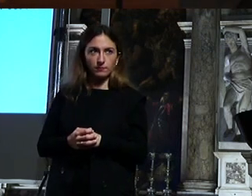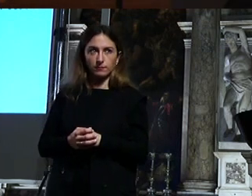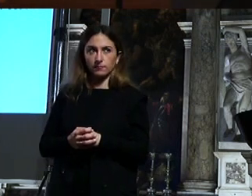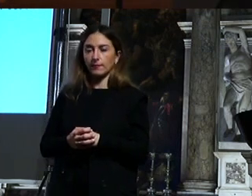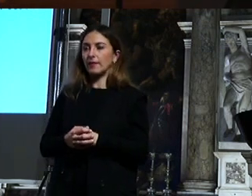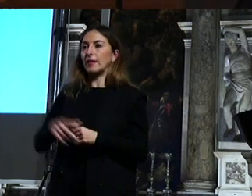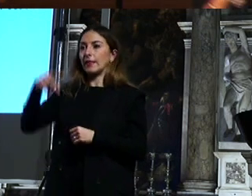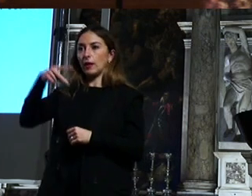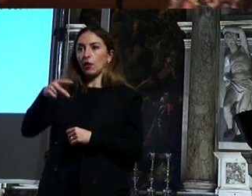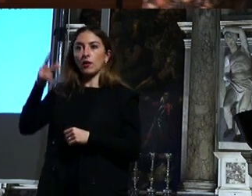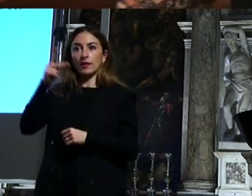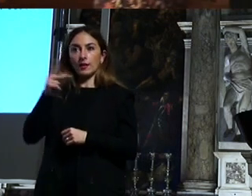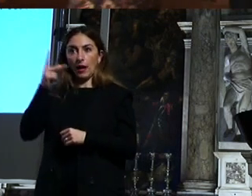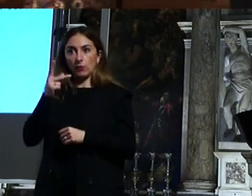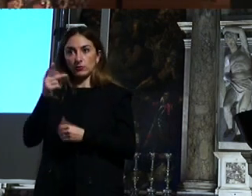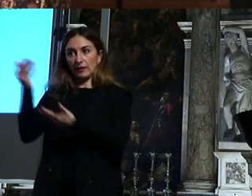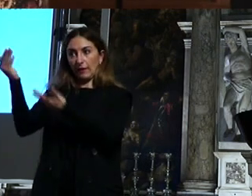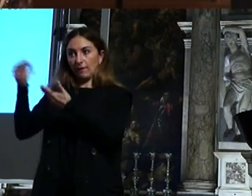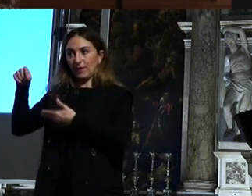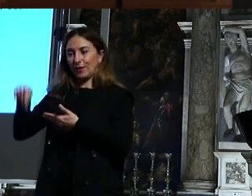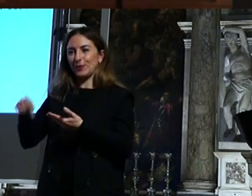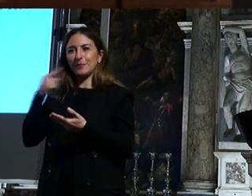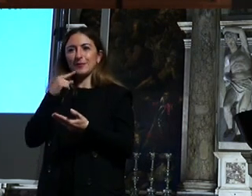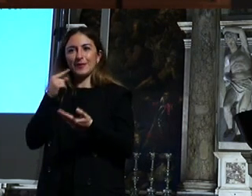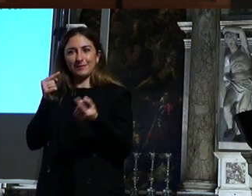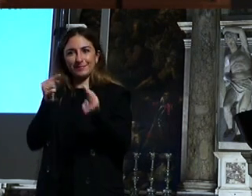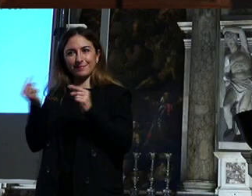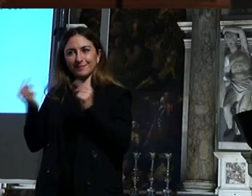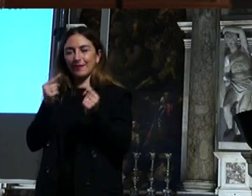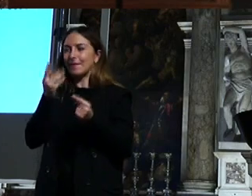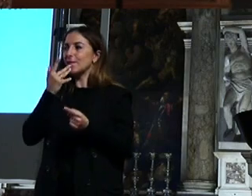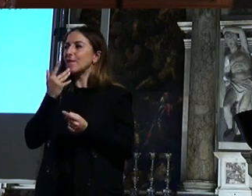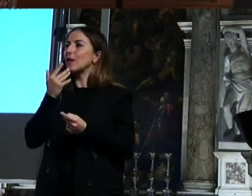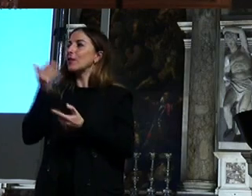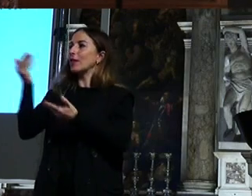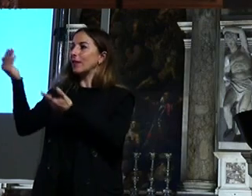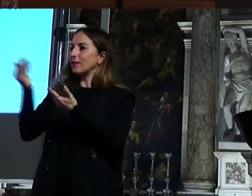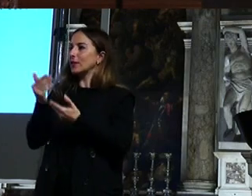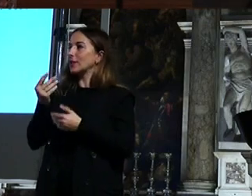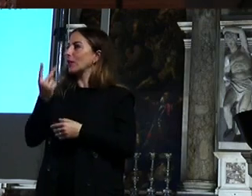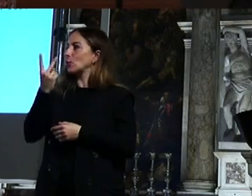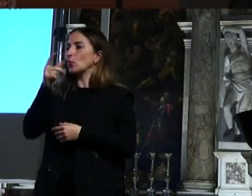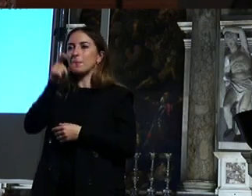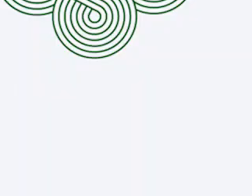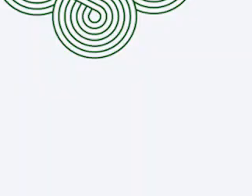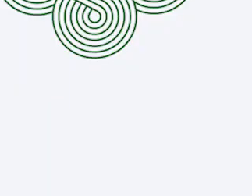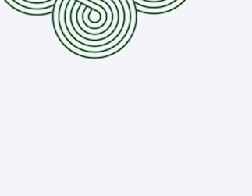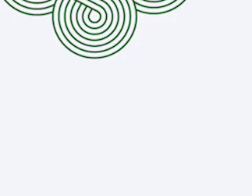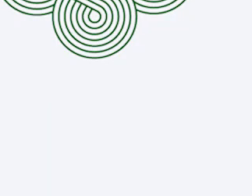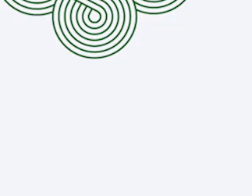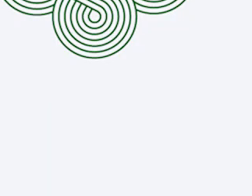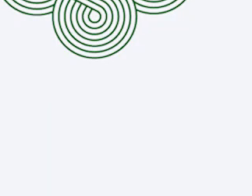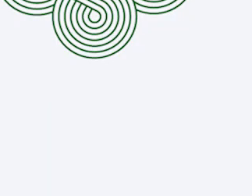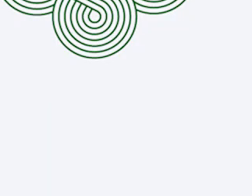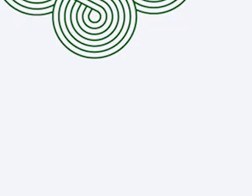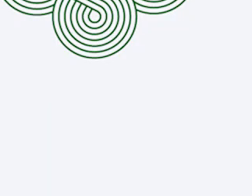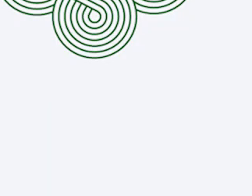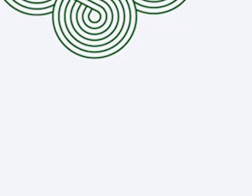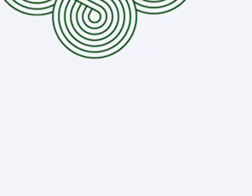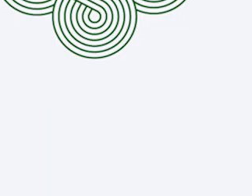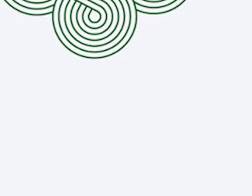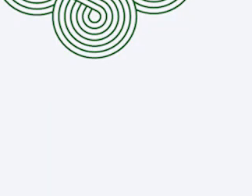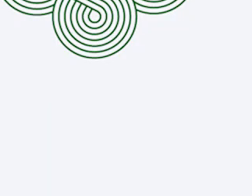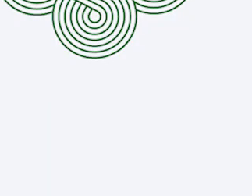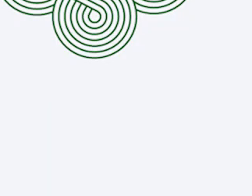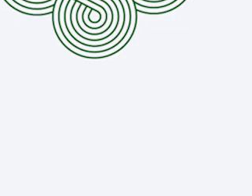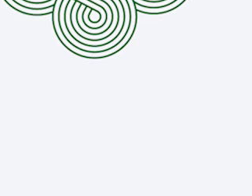Krause sul palco per la conversazione. Voglio invitare le due persone che converseranno con lei, Chiara